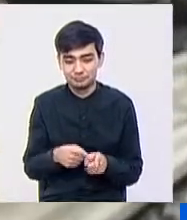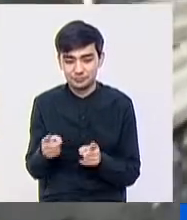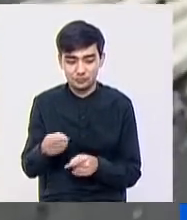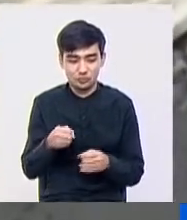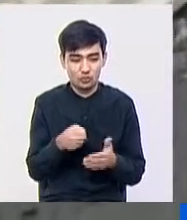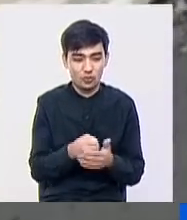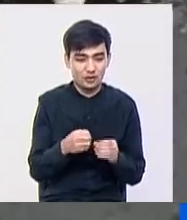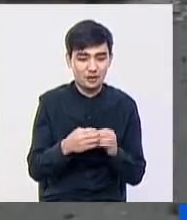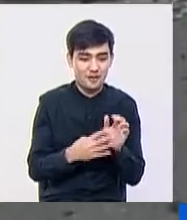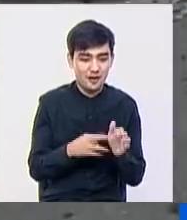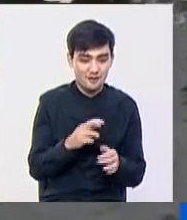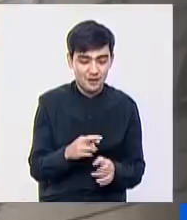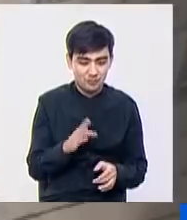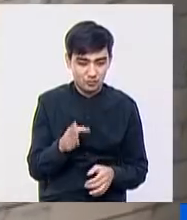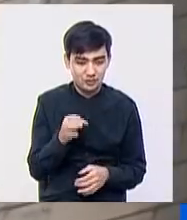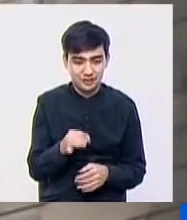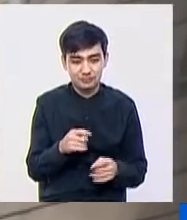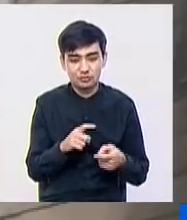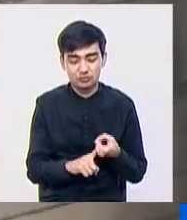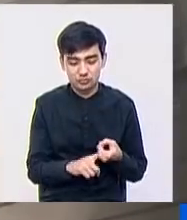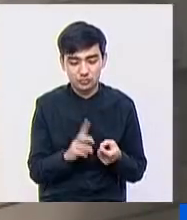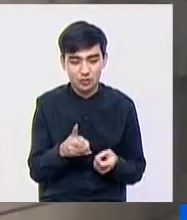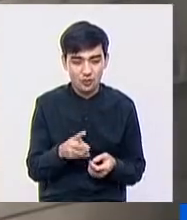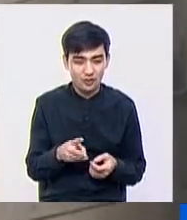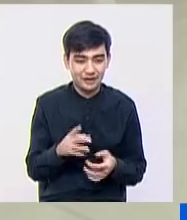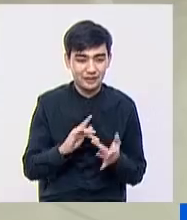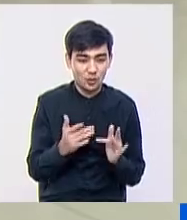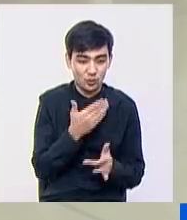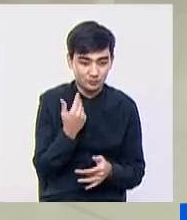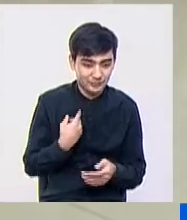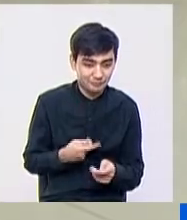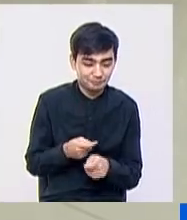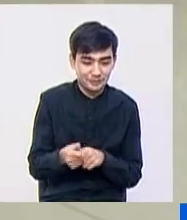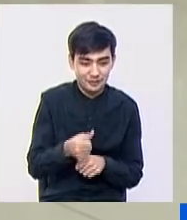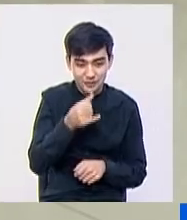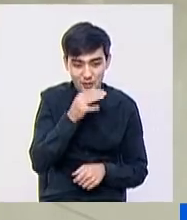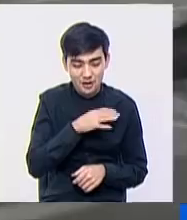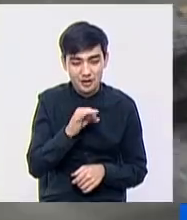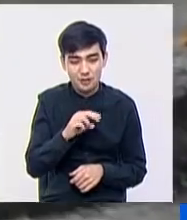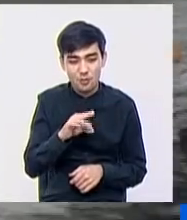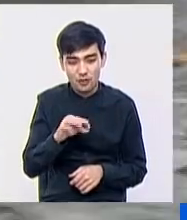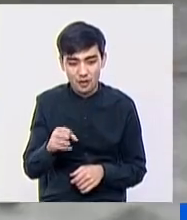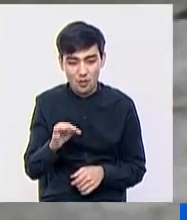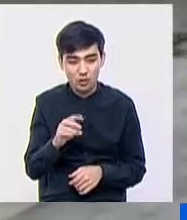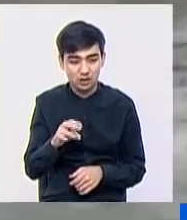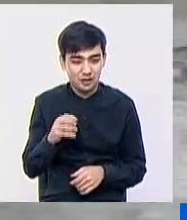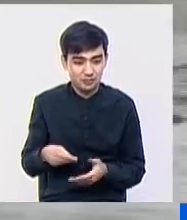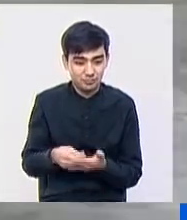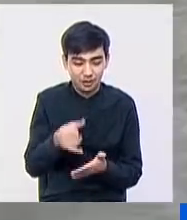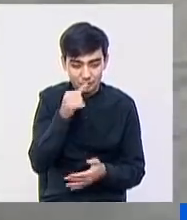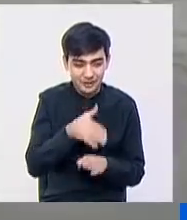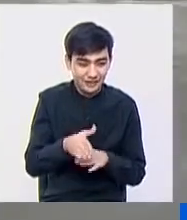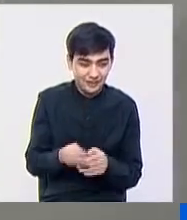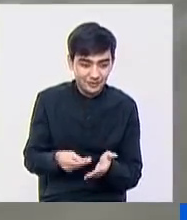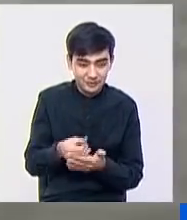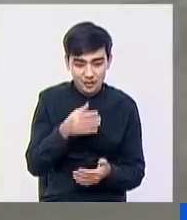до 19 января. Это касается и тех, кто из-за отсутствия интернета не смог платить за ипотеку онлайн. Но вот будут ли помогать тем,